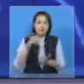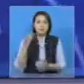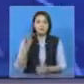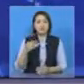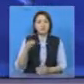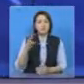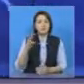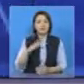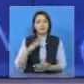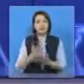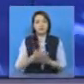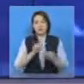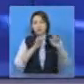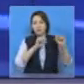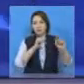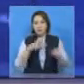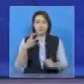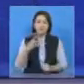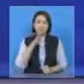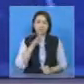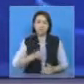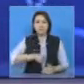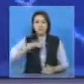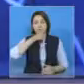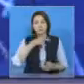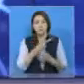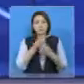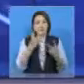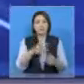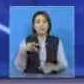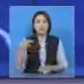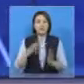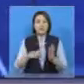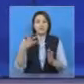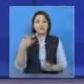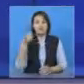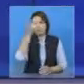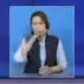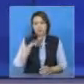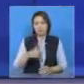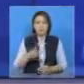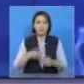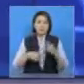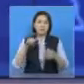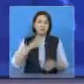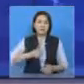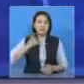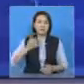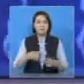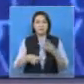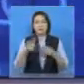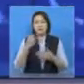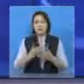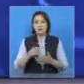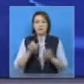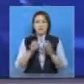Ғизат Тоқтабаев. Елін қорғау үшін екі жасын үлкейтіп көрсеткен ол 1942 жылы майданға аттанған. 16 жастағы